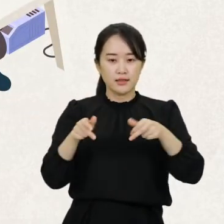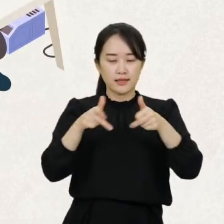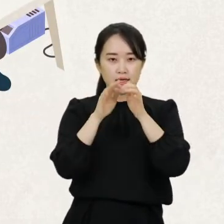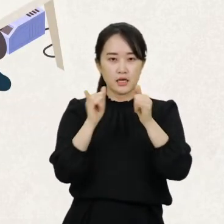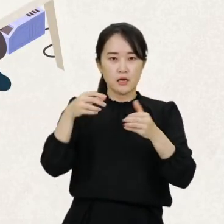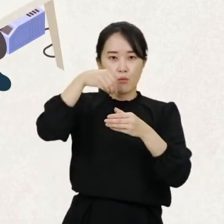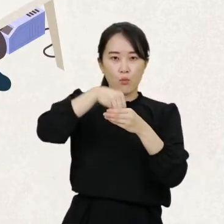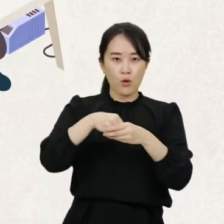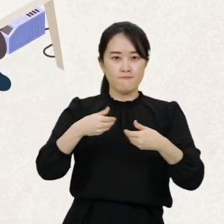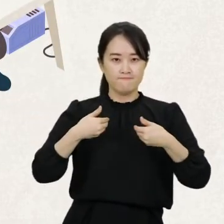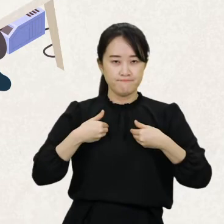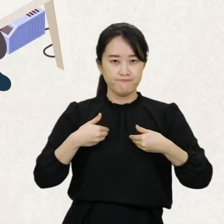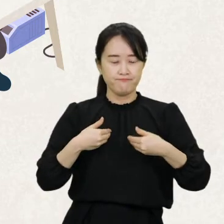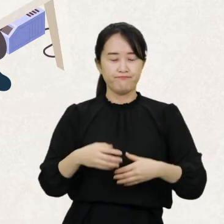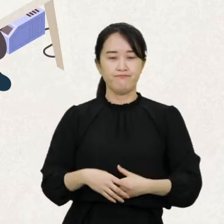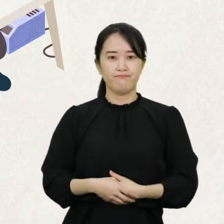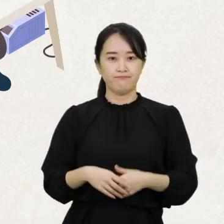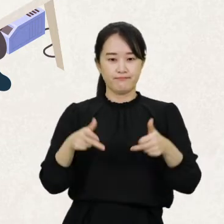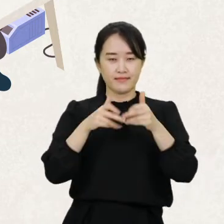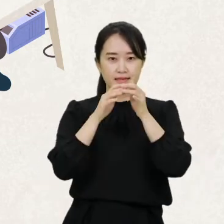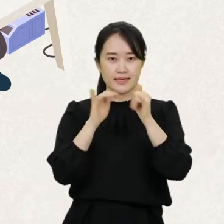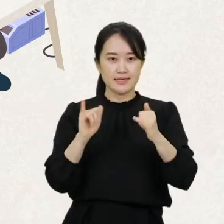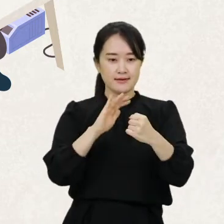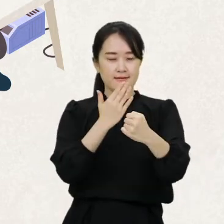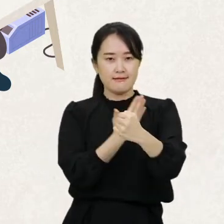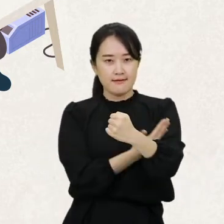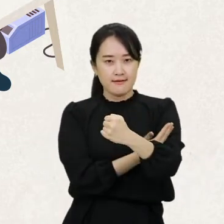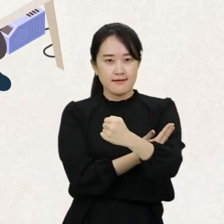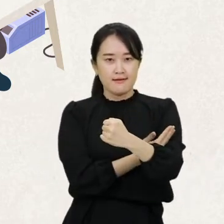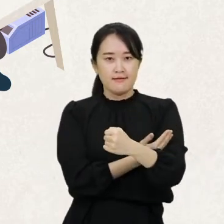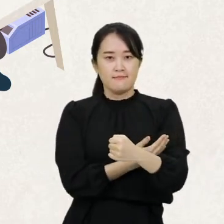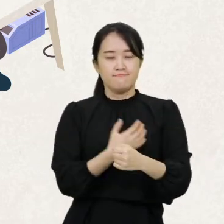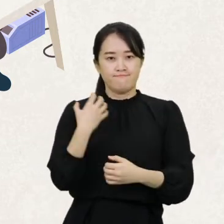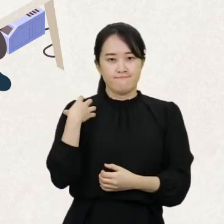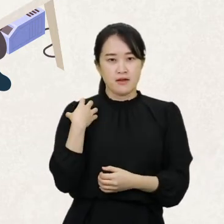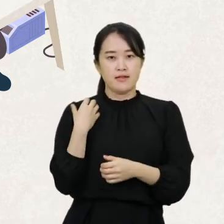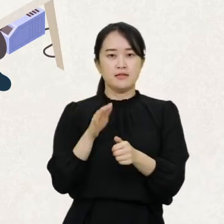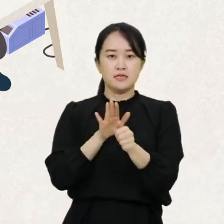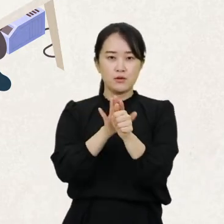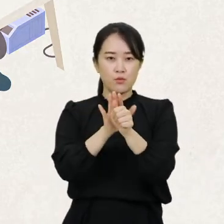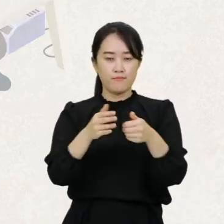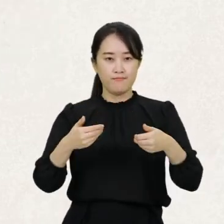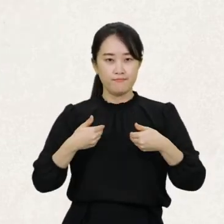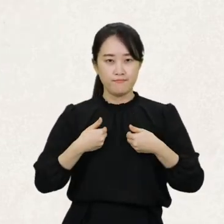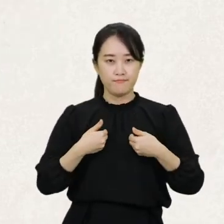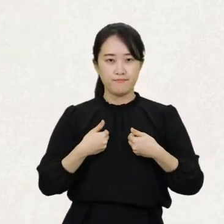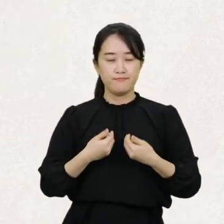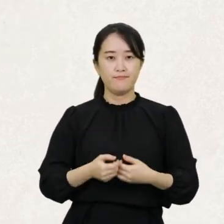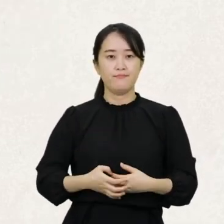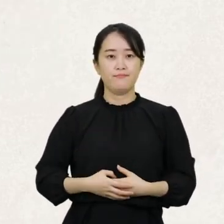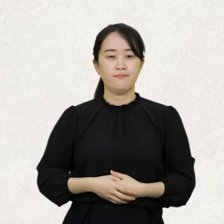장애인을 포함시켜야 하고 장애인의 역량 구축을 촉진하고 지원해야 하며